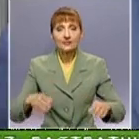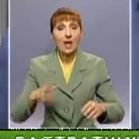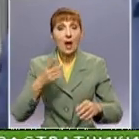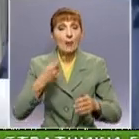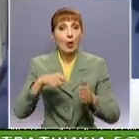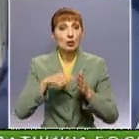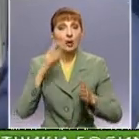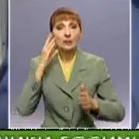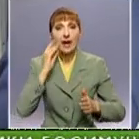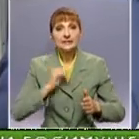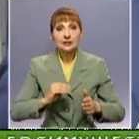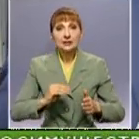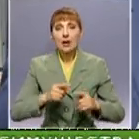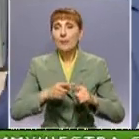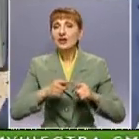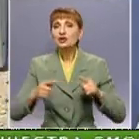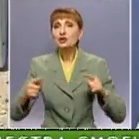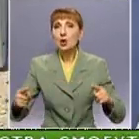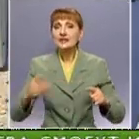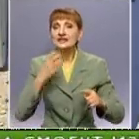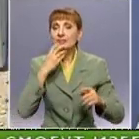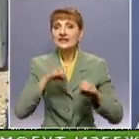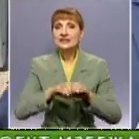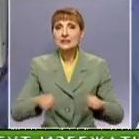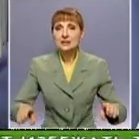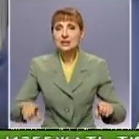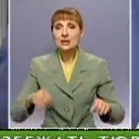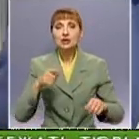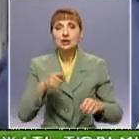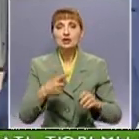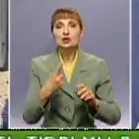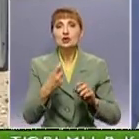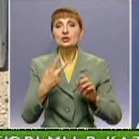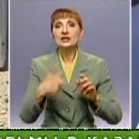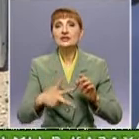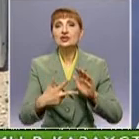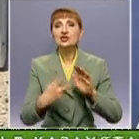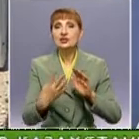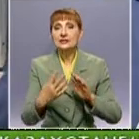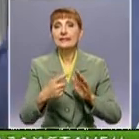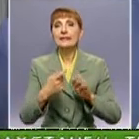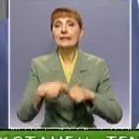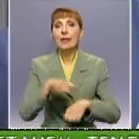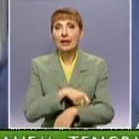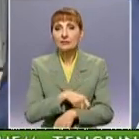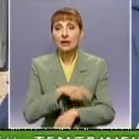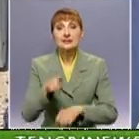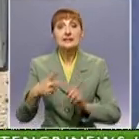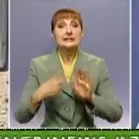Алматы протяженность тепловых сетей составляет 1134 километров. Из них